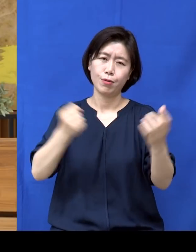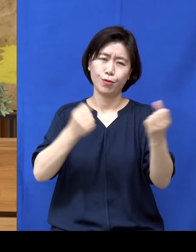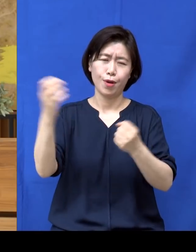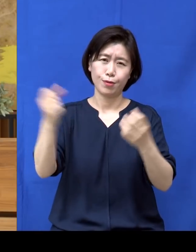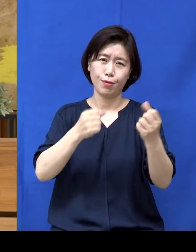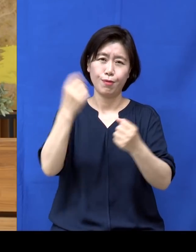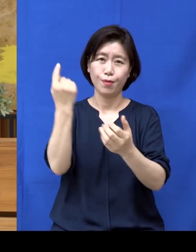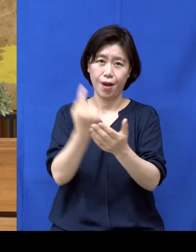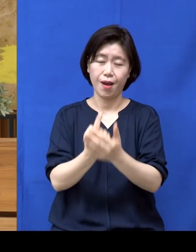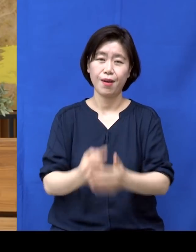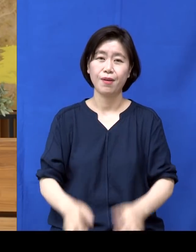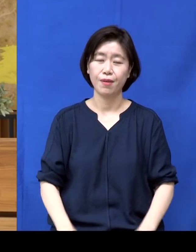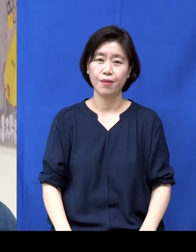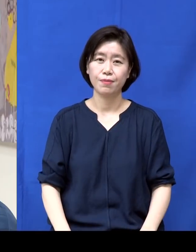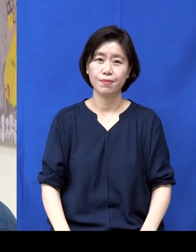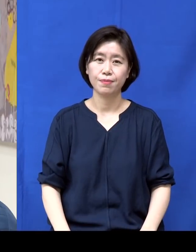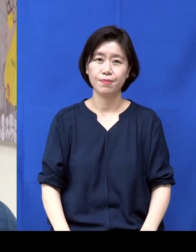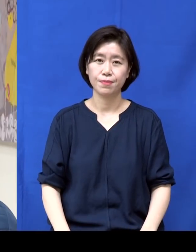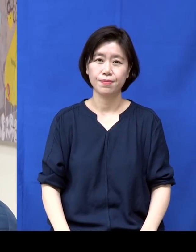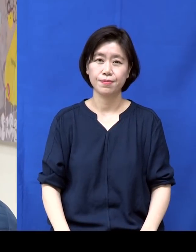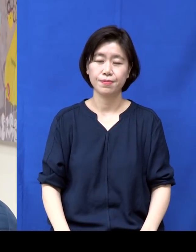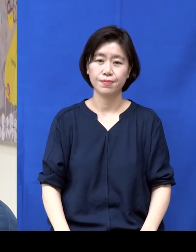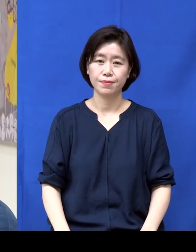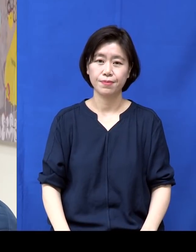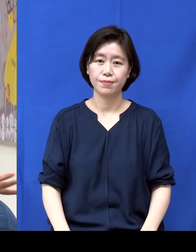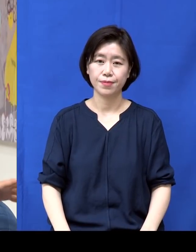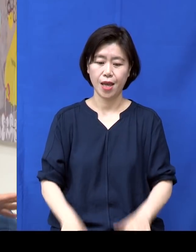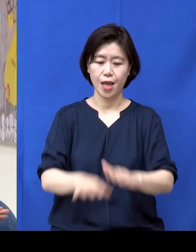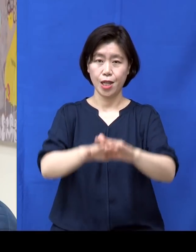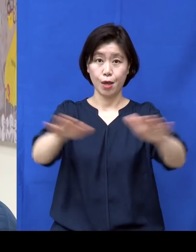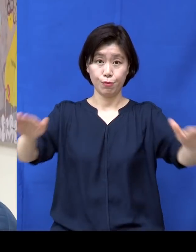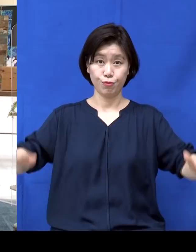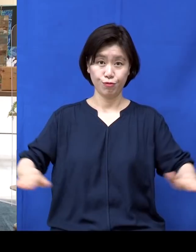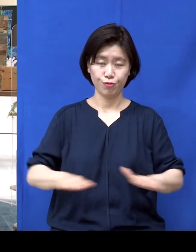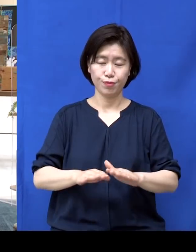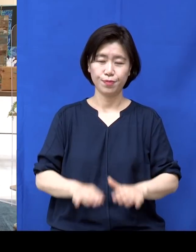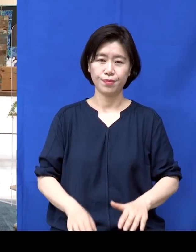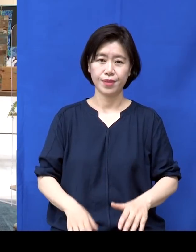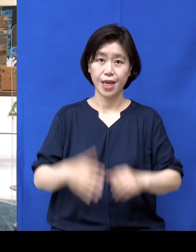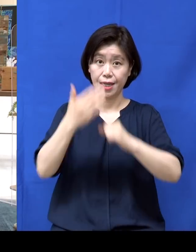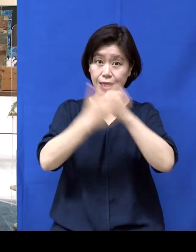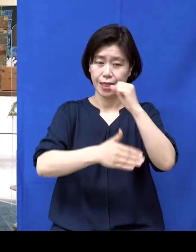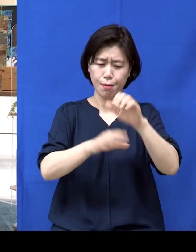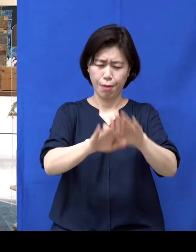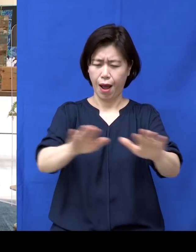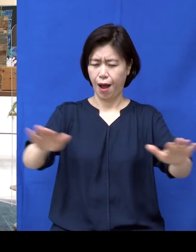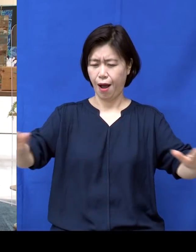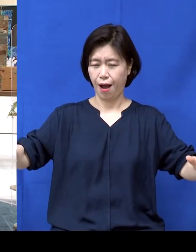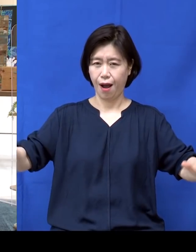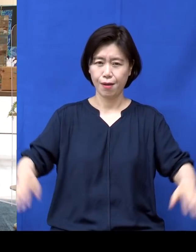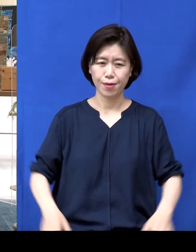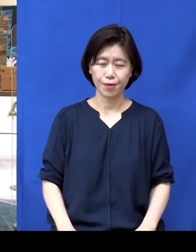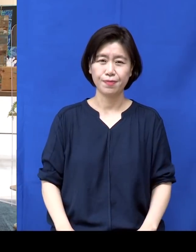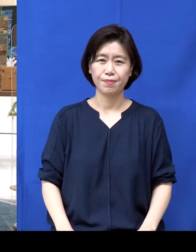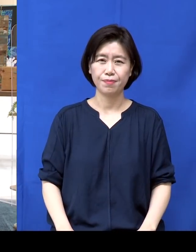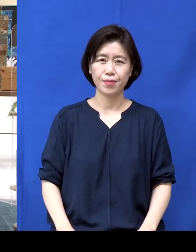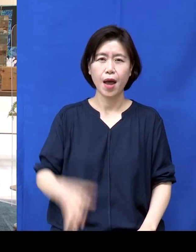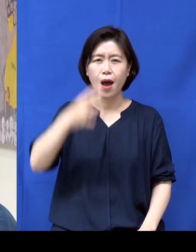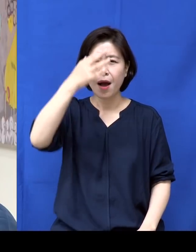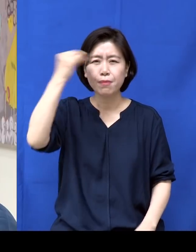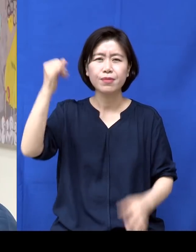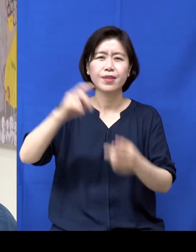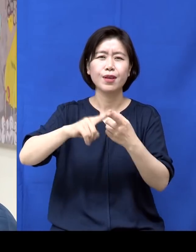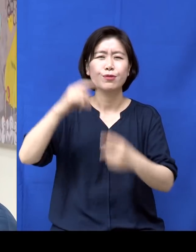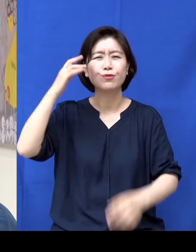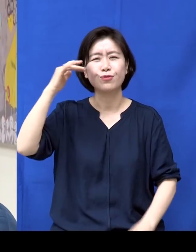손자, 손녀들이. 예. 그래서 장례식장 그 테이블에 이렇게 펼쳐놓고 예. 할머니 이야기를 하기 시작한 거예요. 추억하는 거네요.